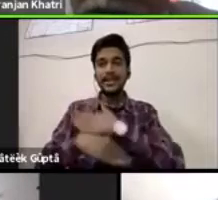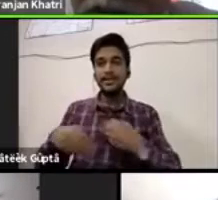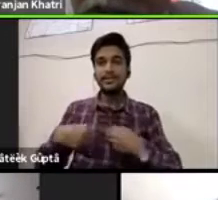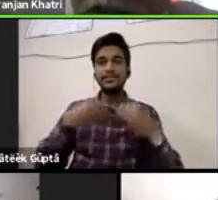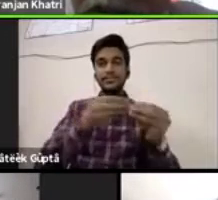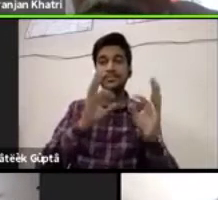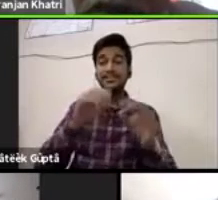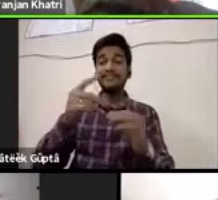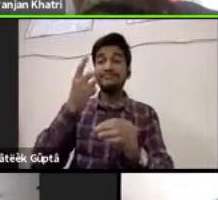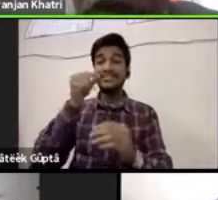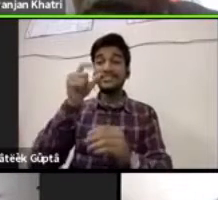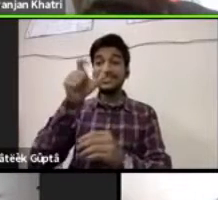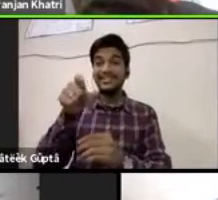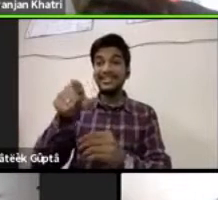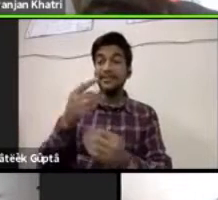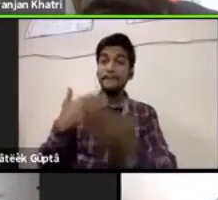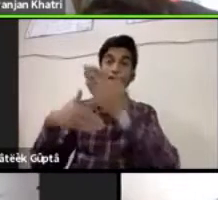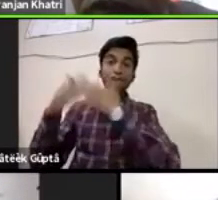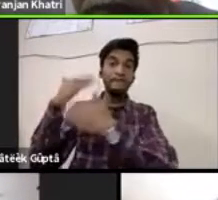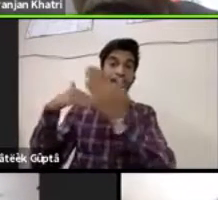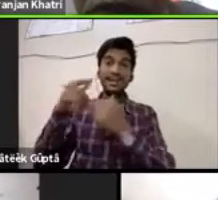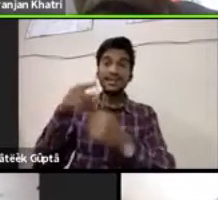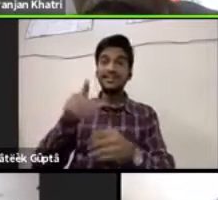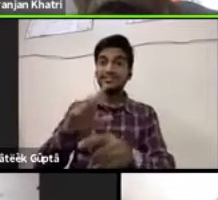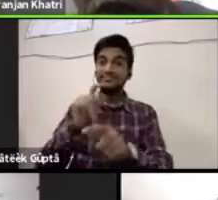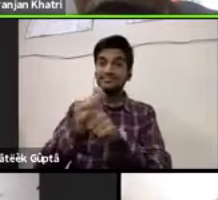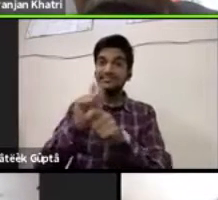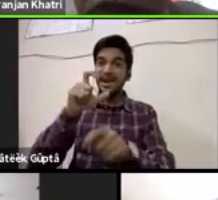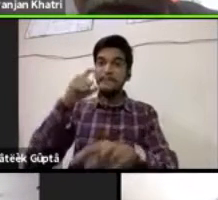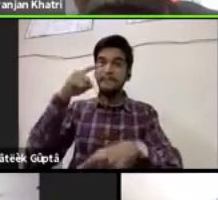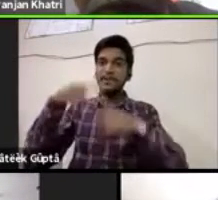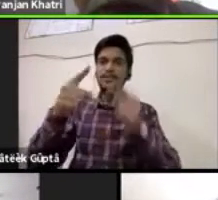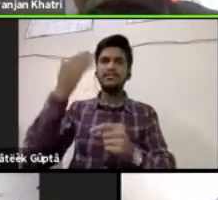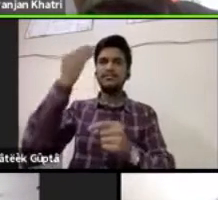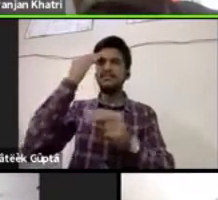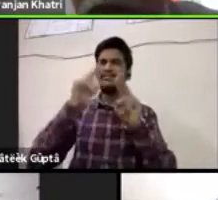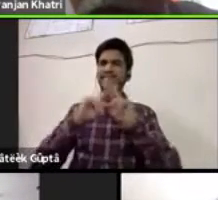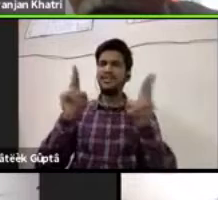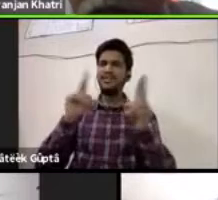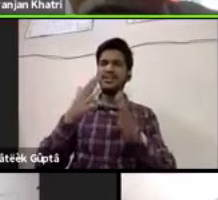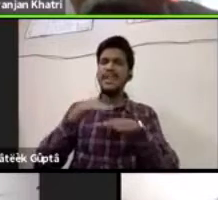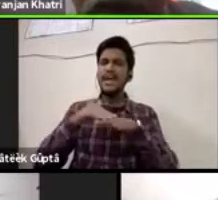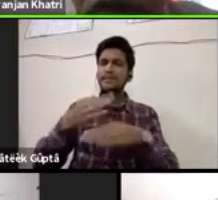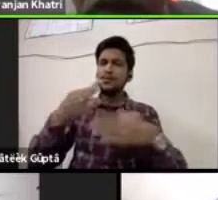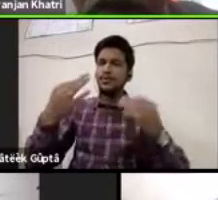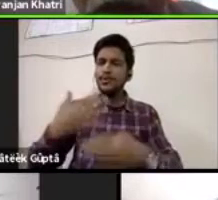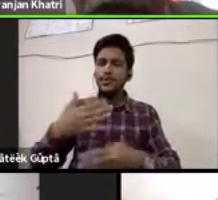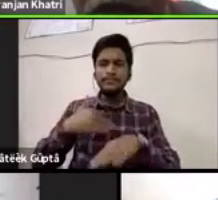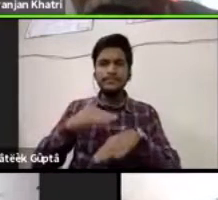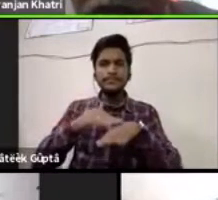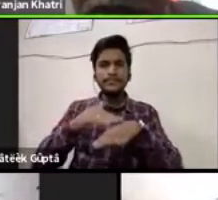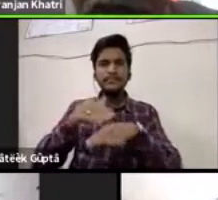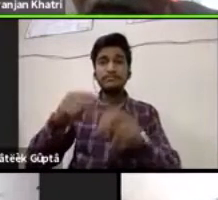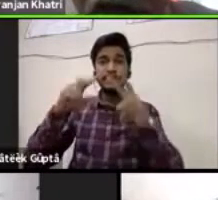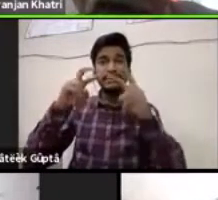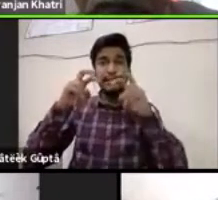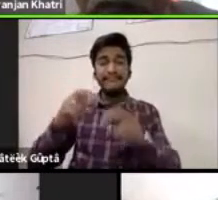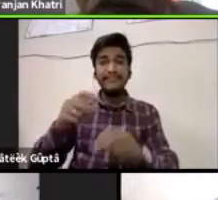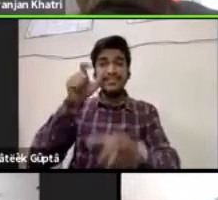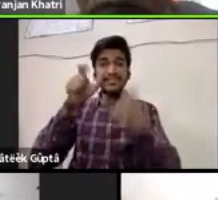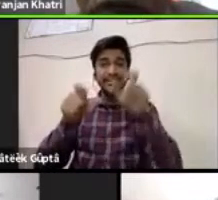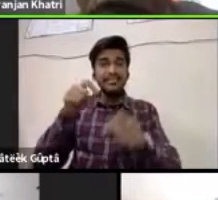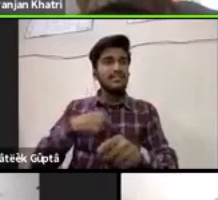में काम करता था, मुझे इस विषय के बारे में ज़्यादा knowledge नहीं था, पर मैंने बहुत लोगों से जाके सीखा